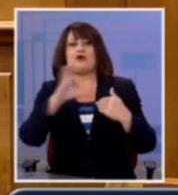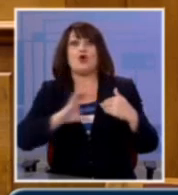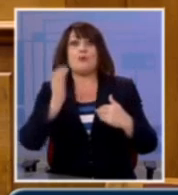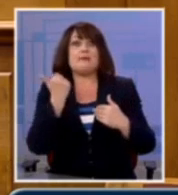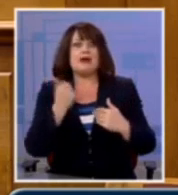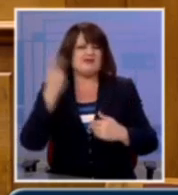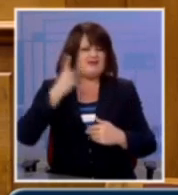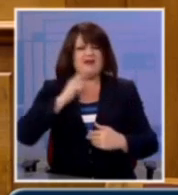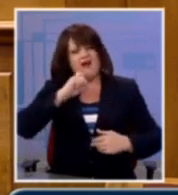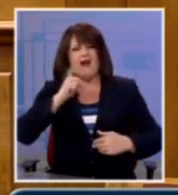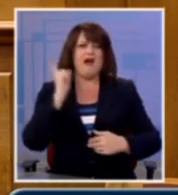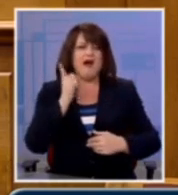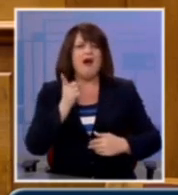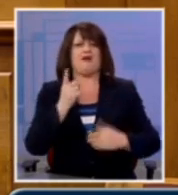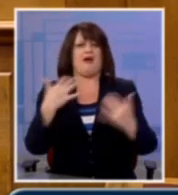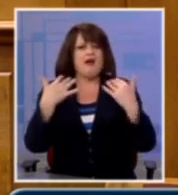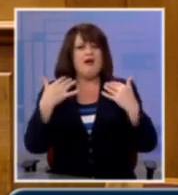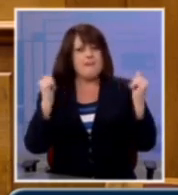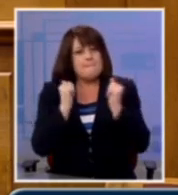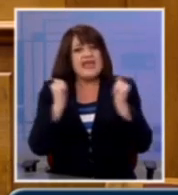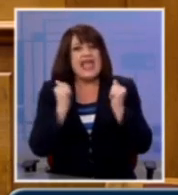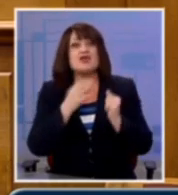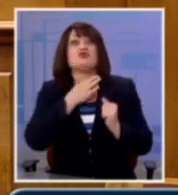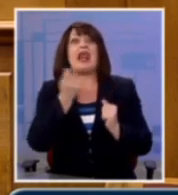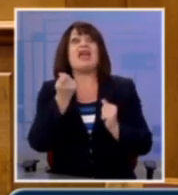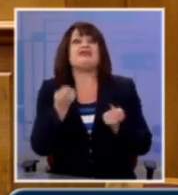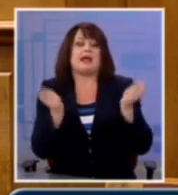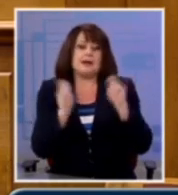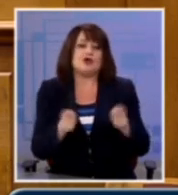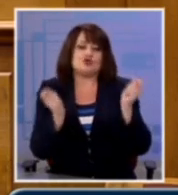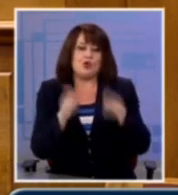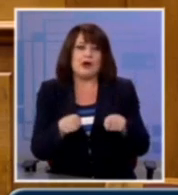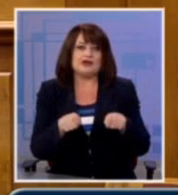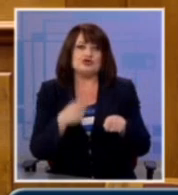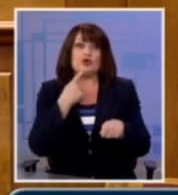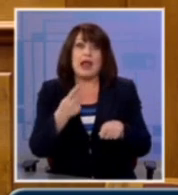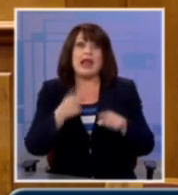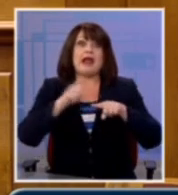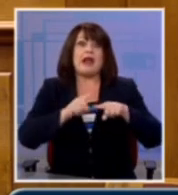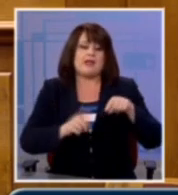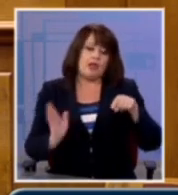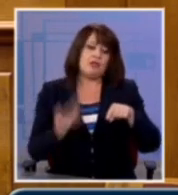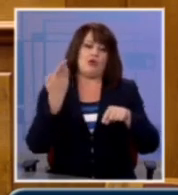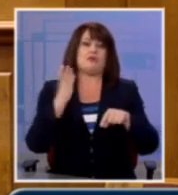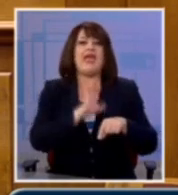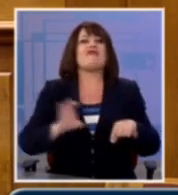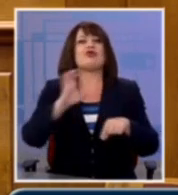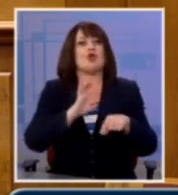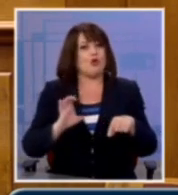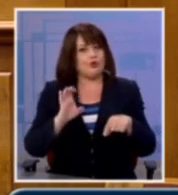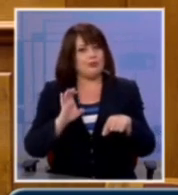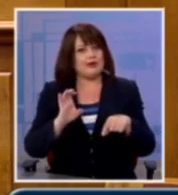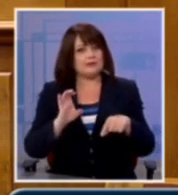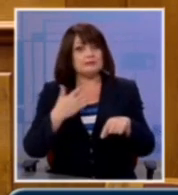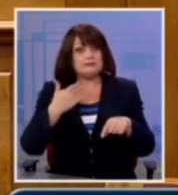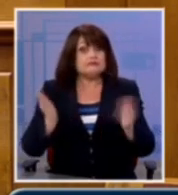απειλούσαν, δημιουργούσαν χρηματοπιστωτική ασφυξία, ομιλούσαν περί Brexit, έσπρωχναν και προς